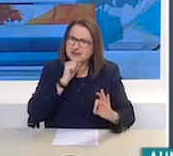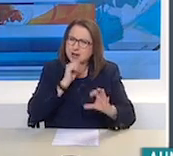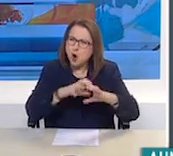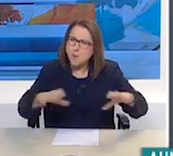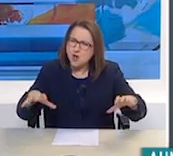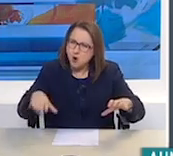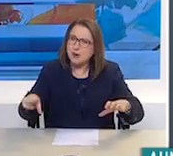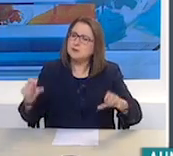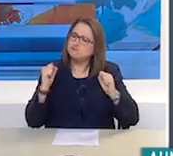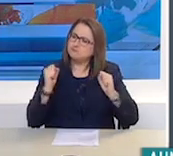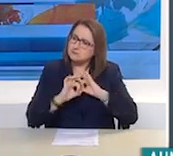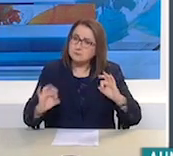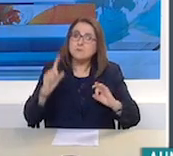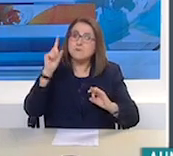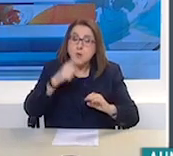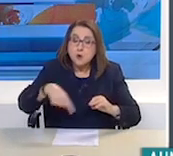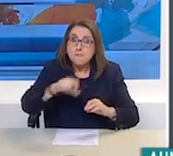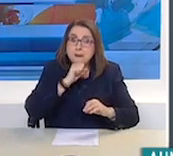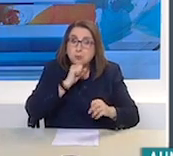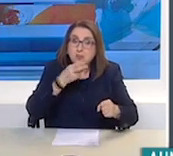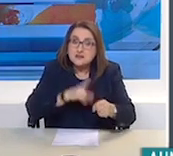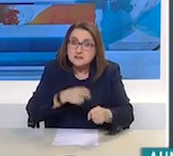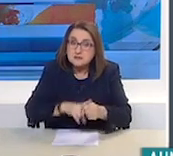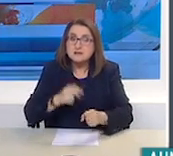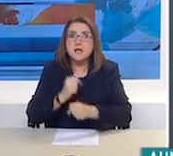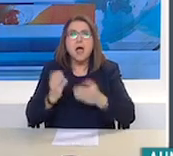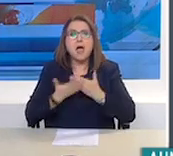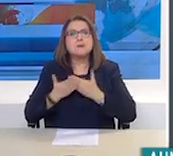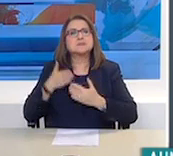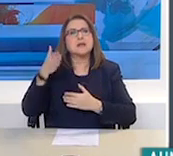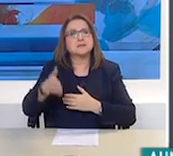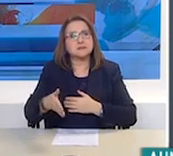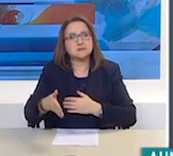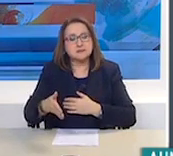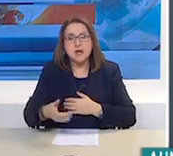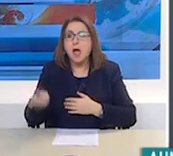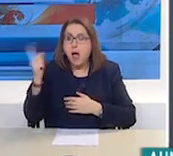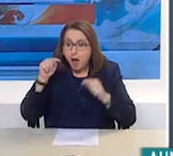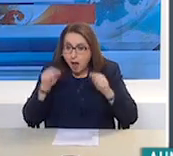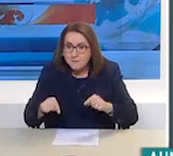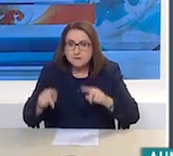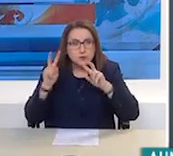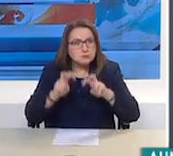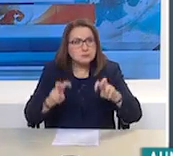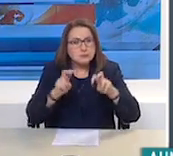διαπιστώθηκαν ότι σε άλλα 30 γυροκομεία της περιοχής υπήρχαν